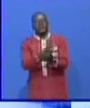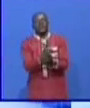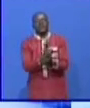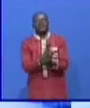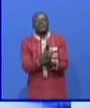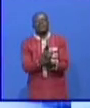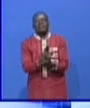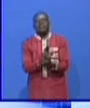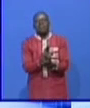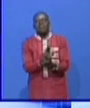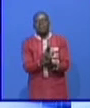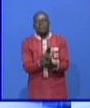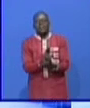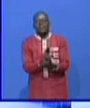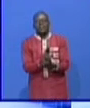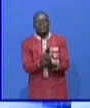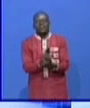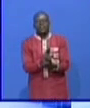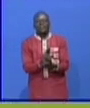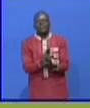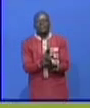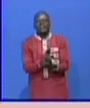Ouédraogo et Beleman Herman Nestor Toué.